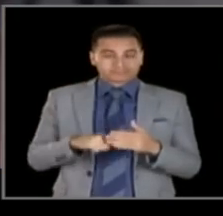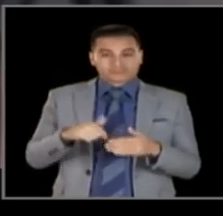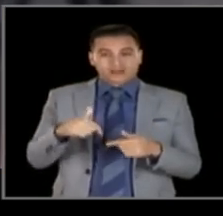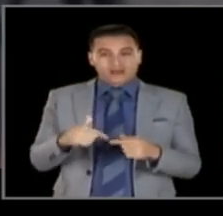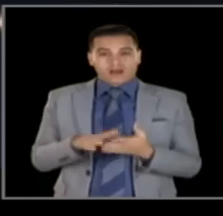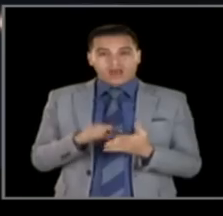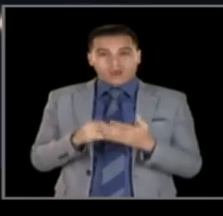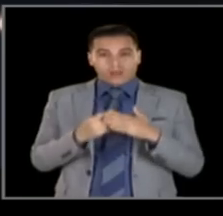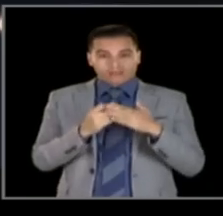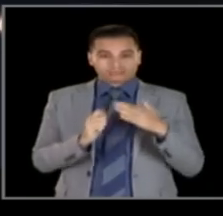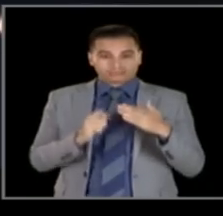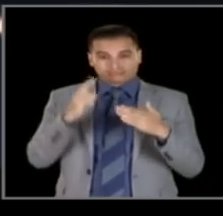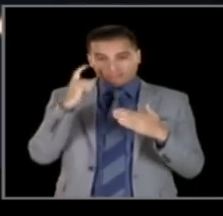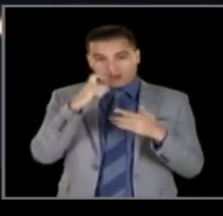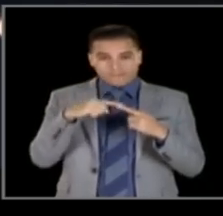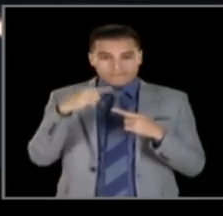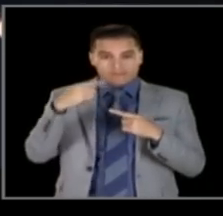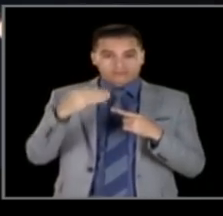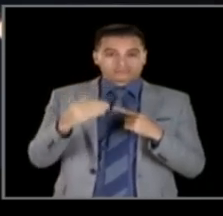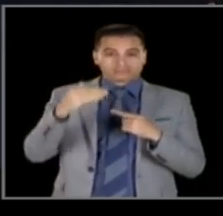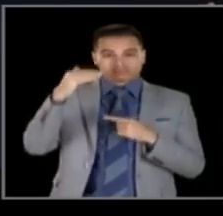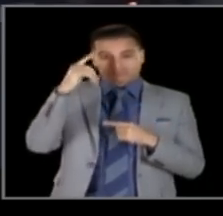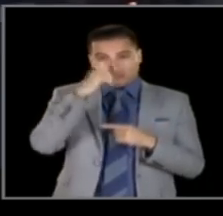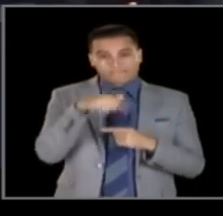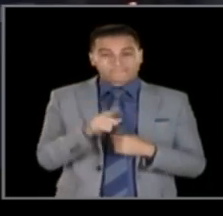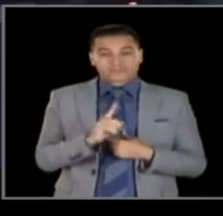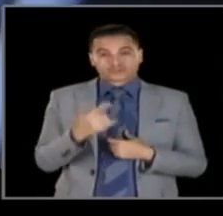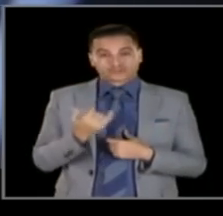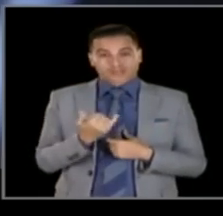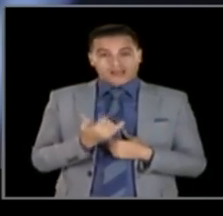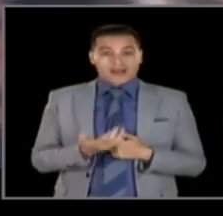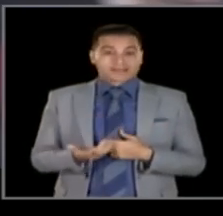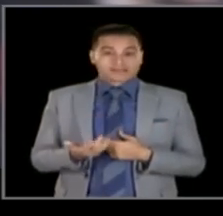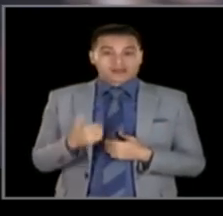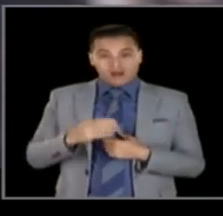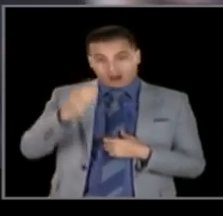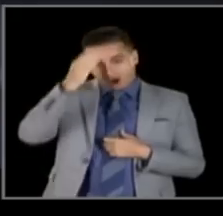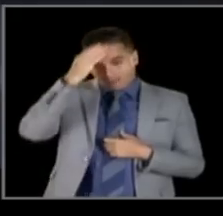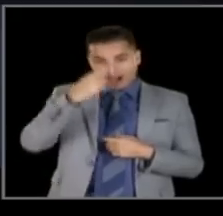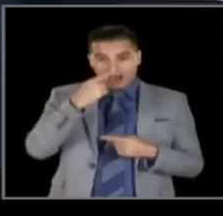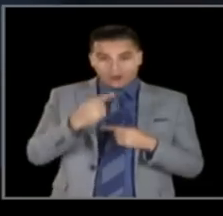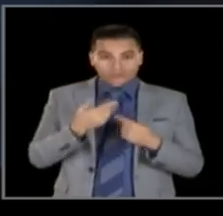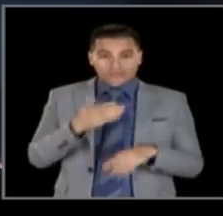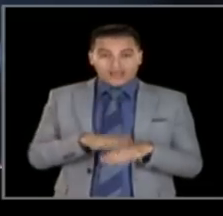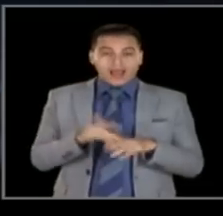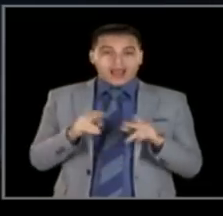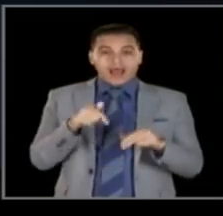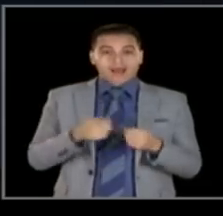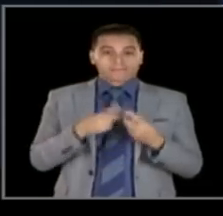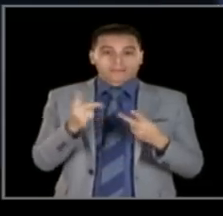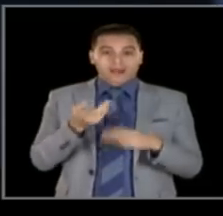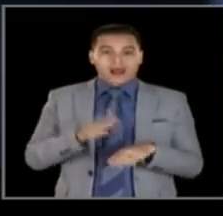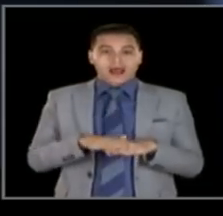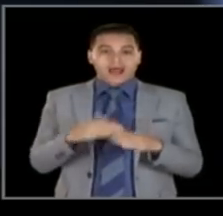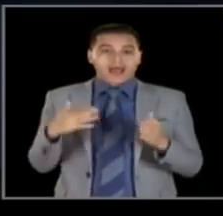الأولى ماينس بيبقى صعب جدا نرجع تاني في المباراة، مش سهل. العباقرة عودتنا إن الحلقة ما بتخلصش غير مع